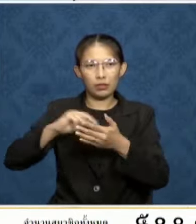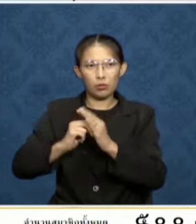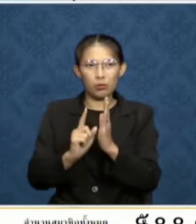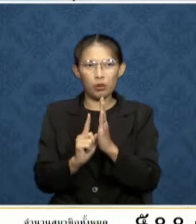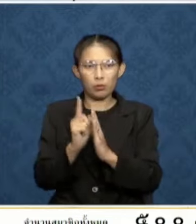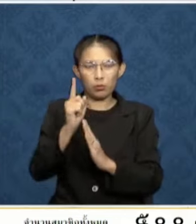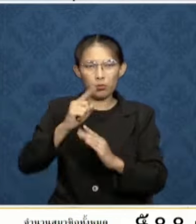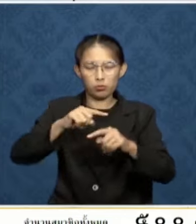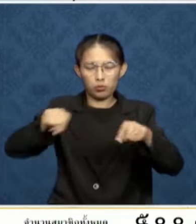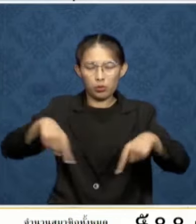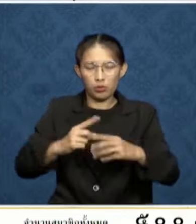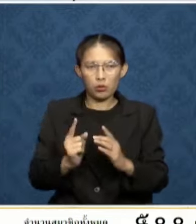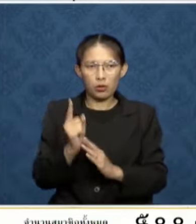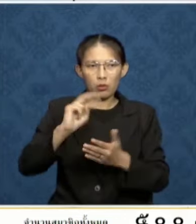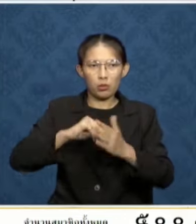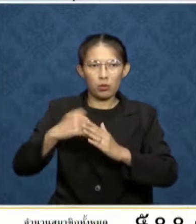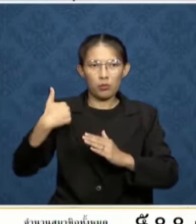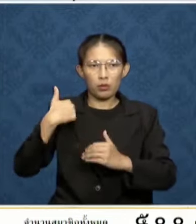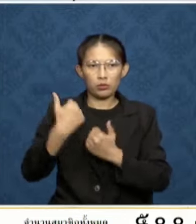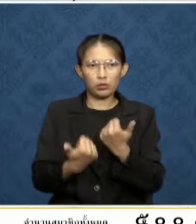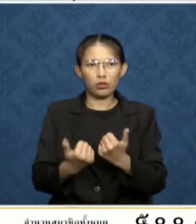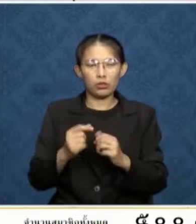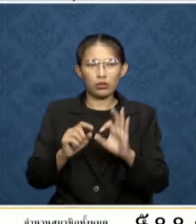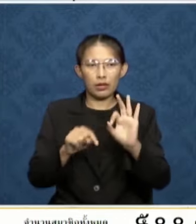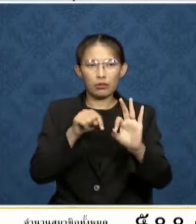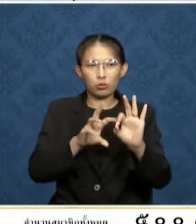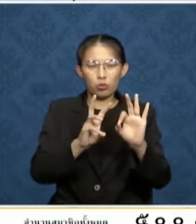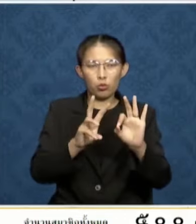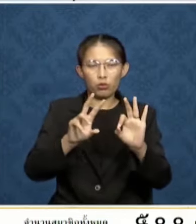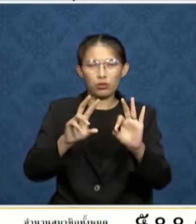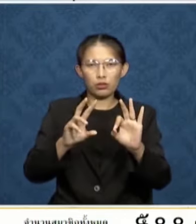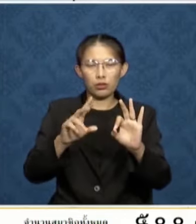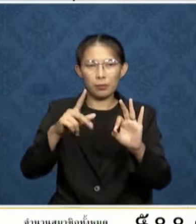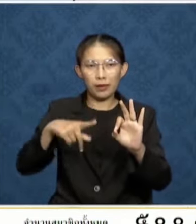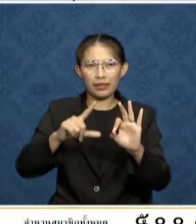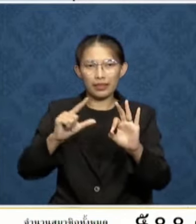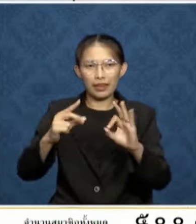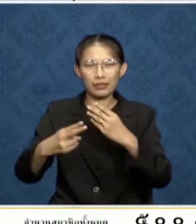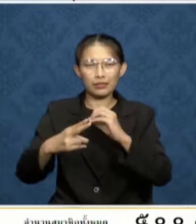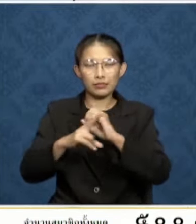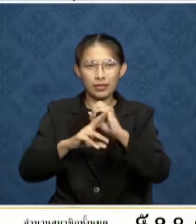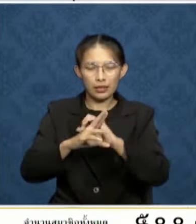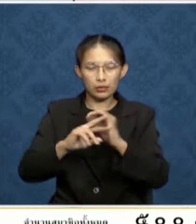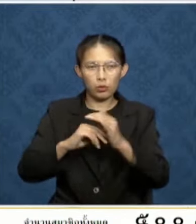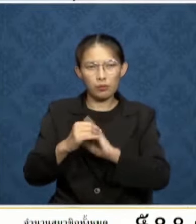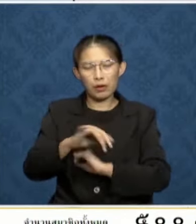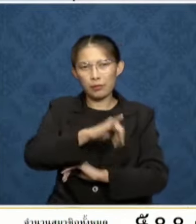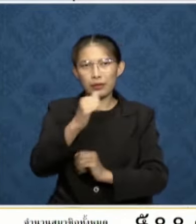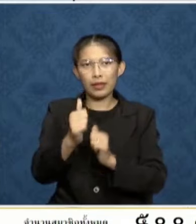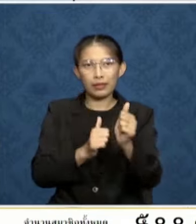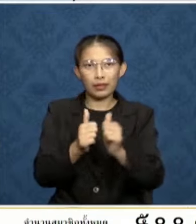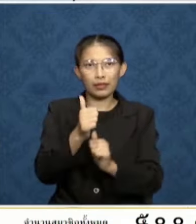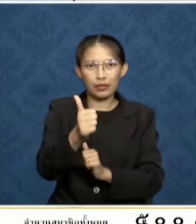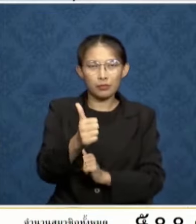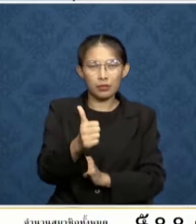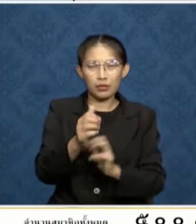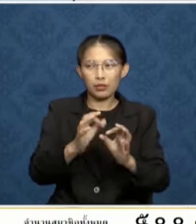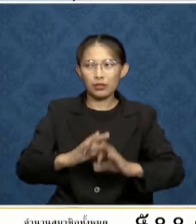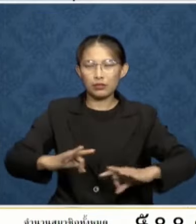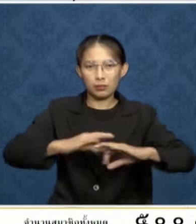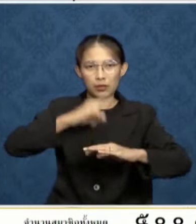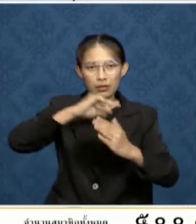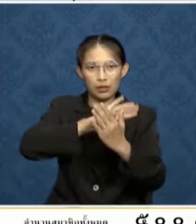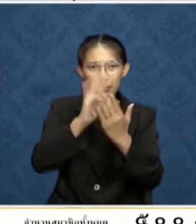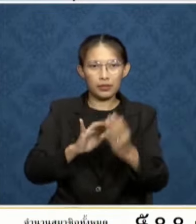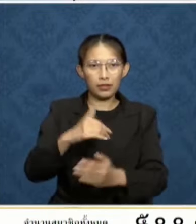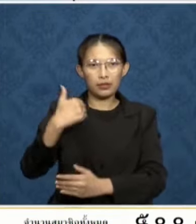จนทกวนนี้มูลคาอุสาหกรมของอิเด์อยท 9.6ล้านเหนดลลสหรัฐแล้ต้าถามวประเทศไทยจะสามาถแ่งขนดนี้ไดหอไม่ก็ตบอกวประเทศไย